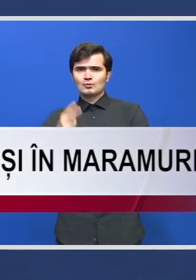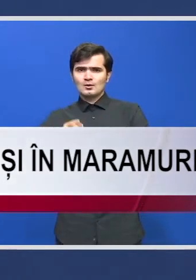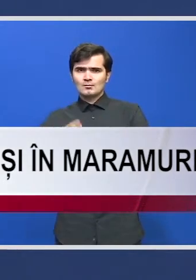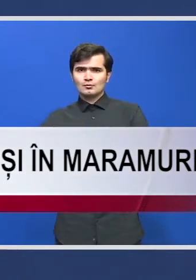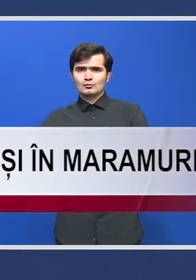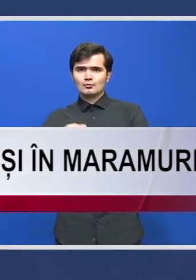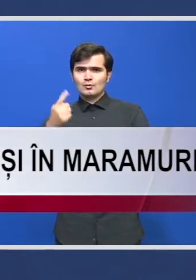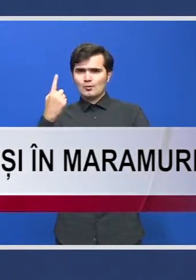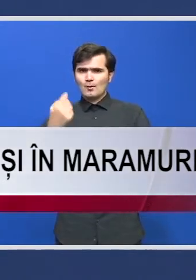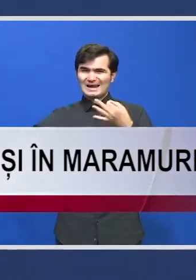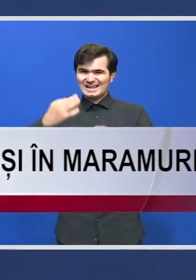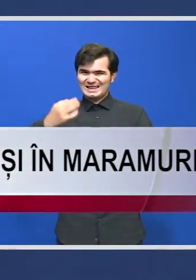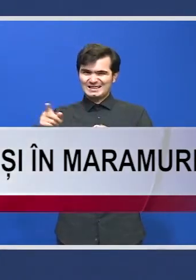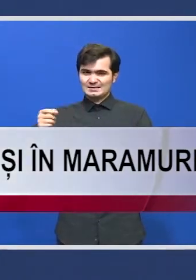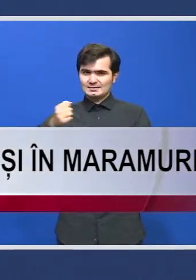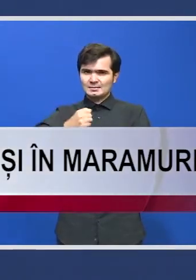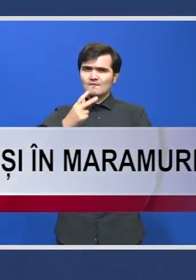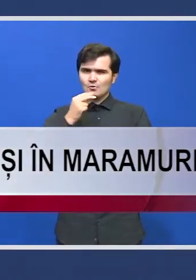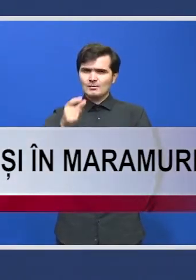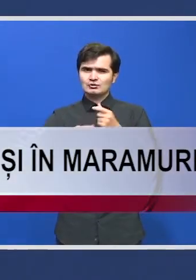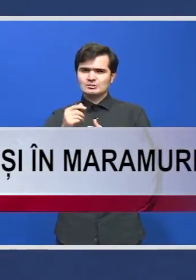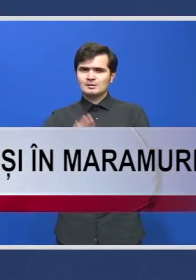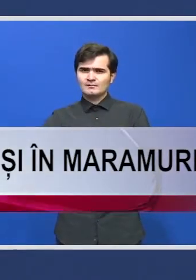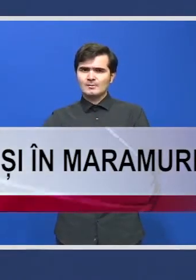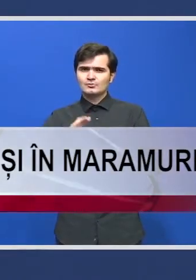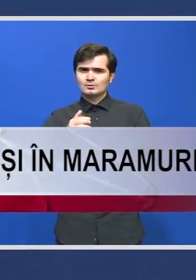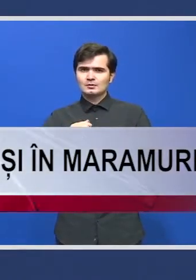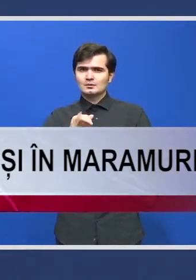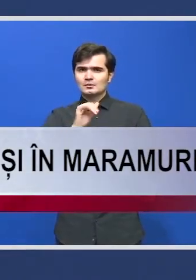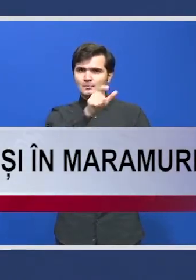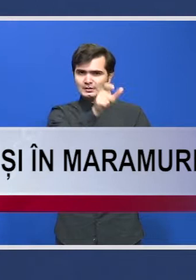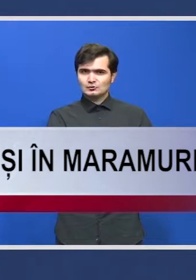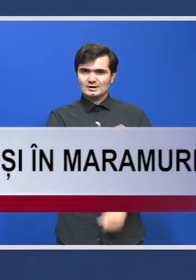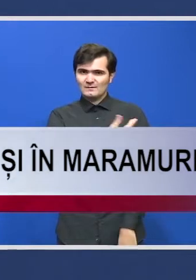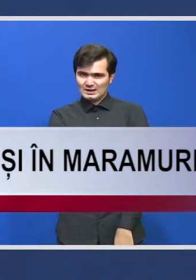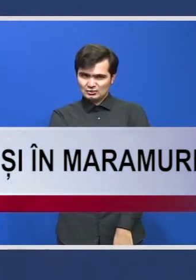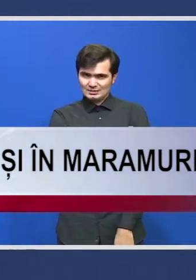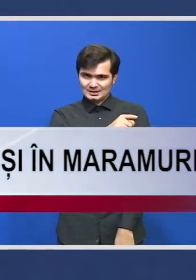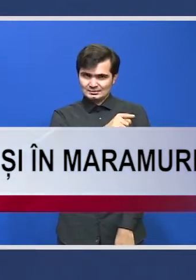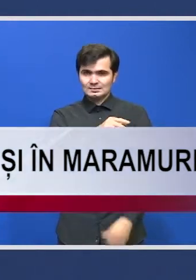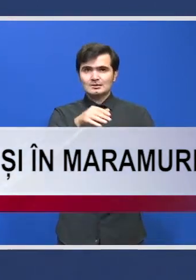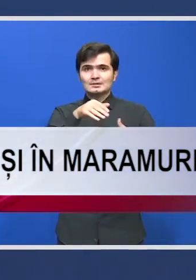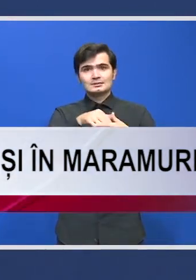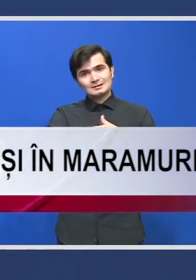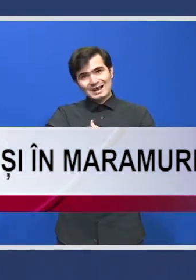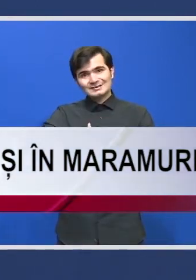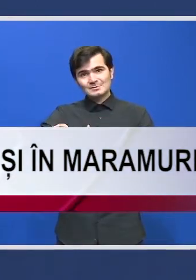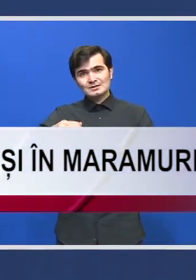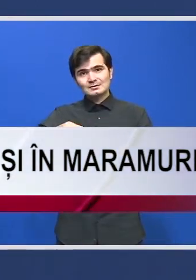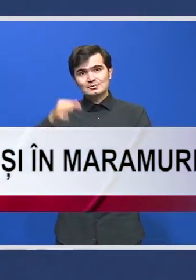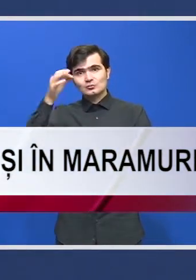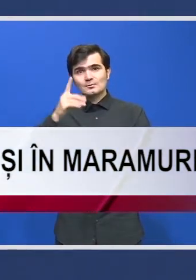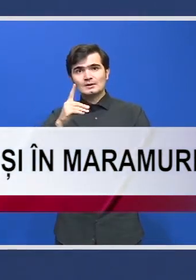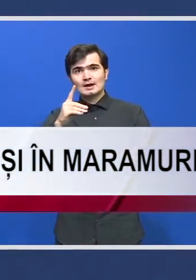un studiu care vorbește despre faptul că cei vaccinați transmit varianta Delta